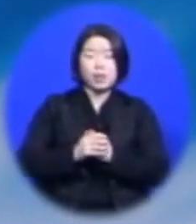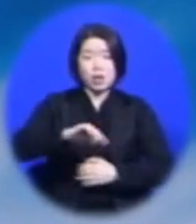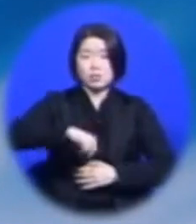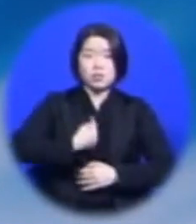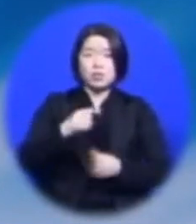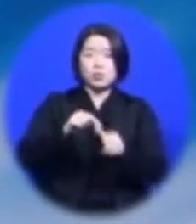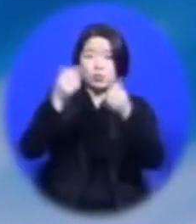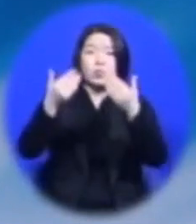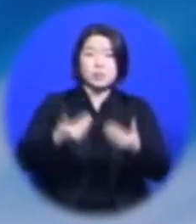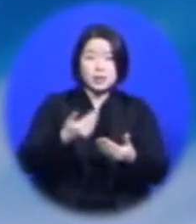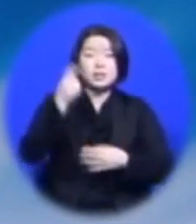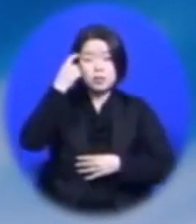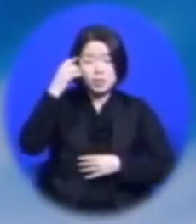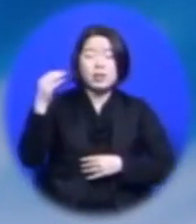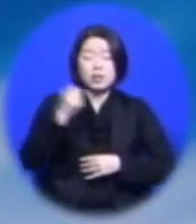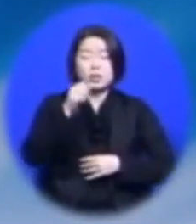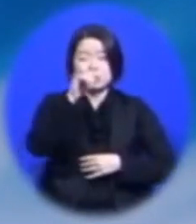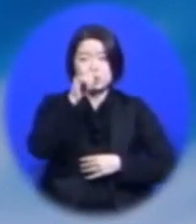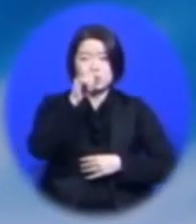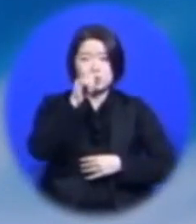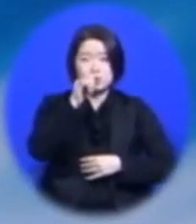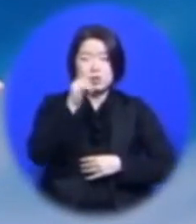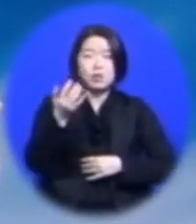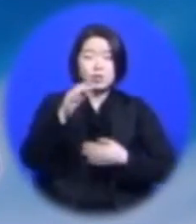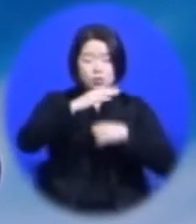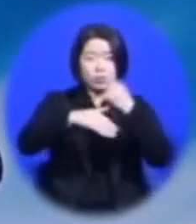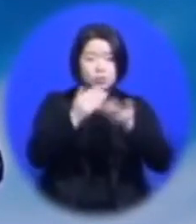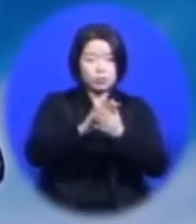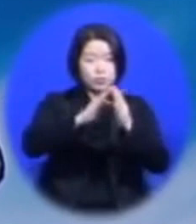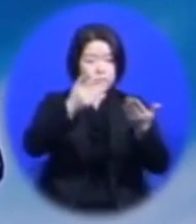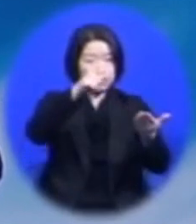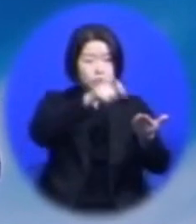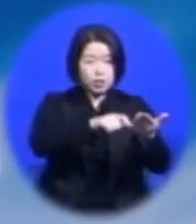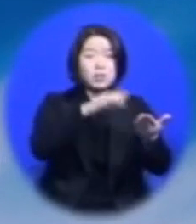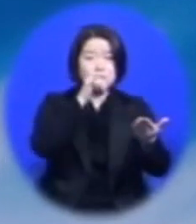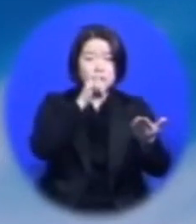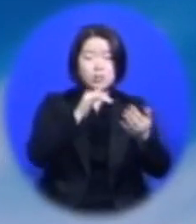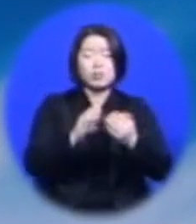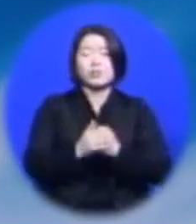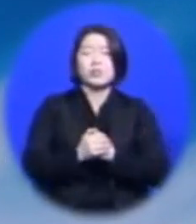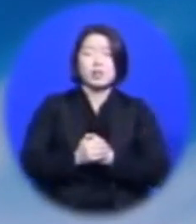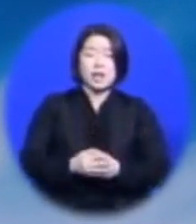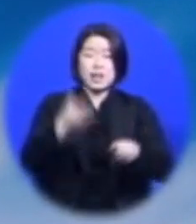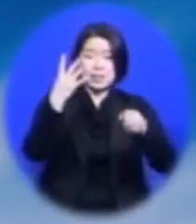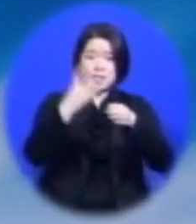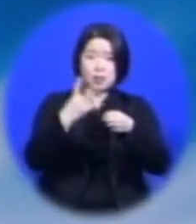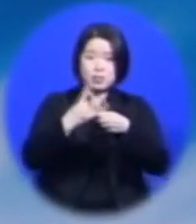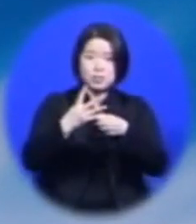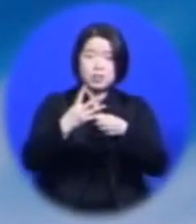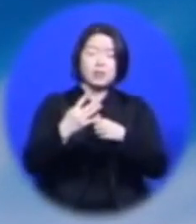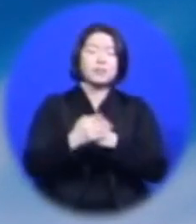자기는 구원받았을 거라고 성경에 다 나오는 내용입니다. 네 번째,